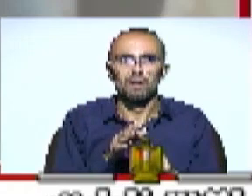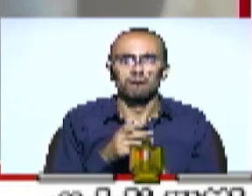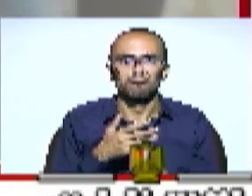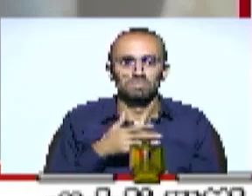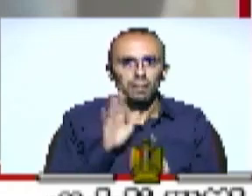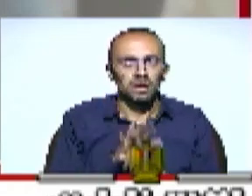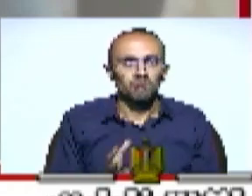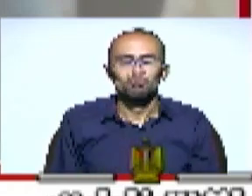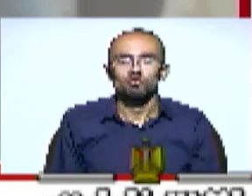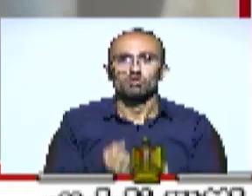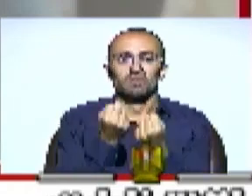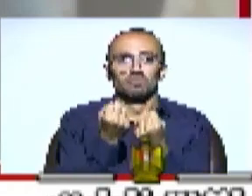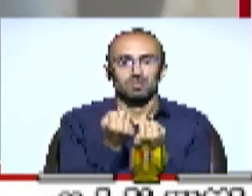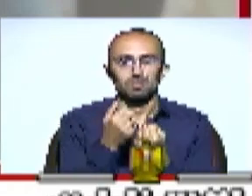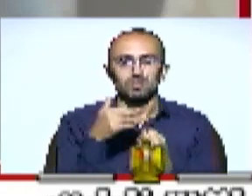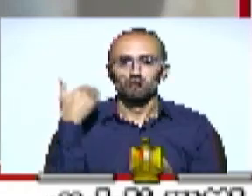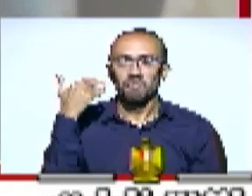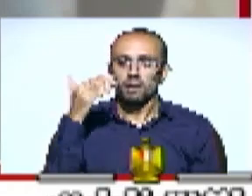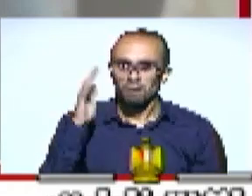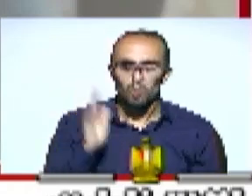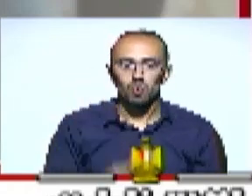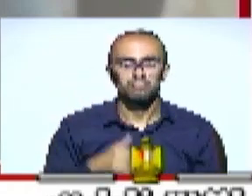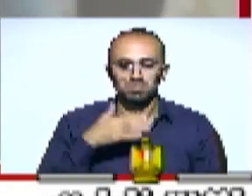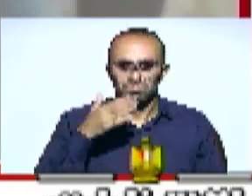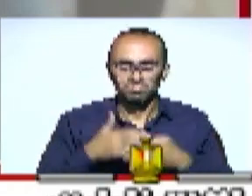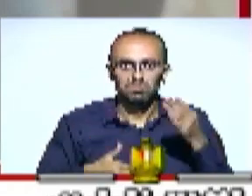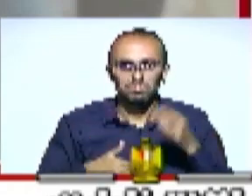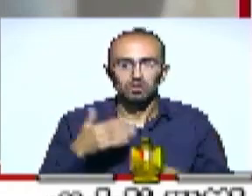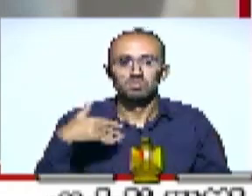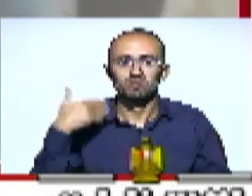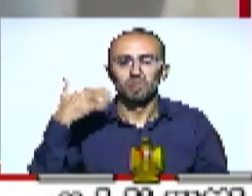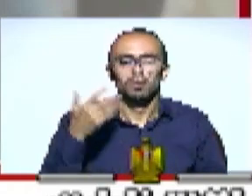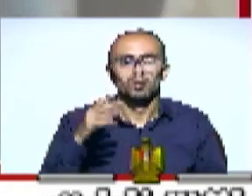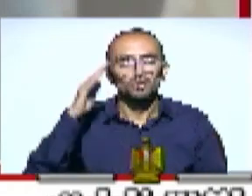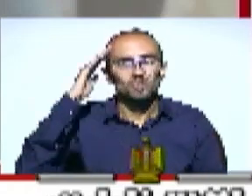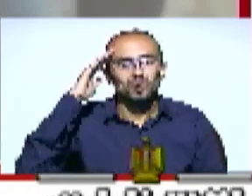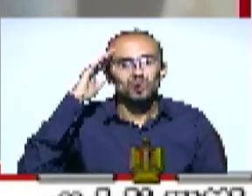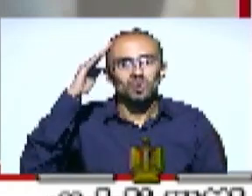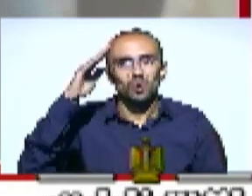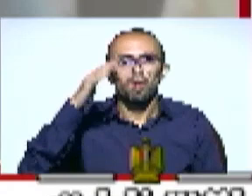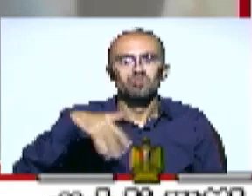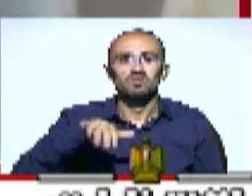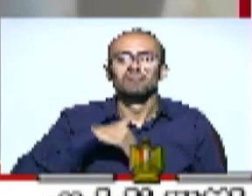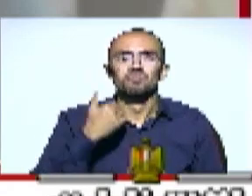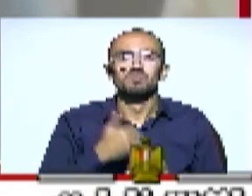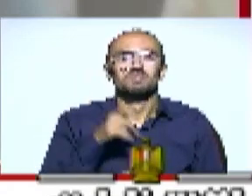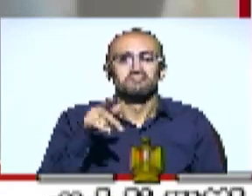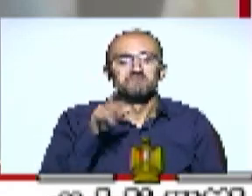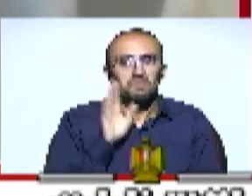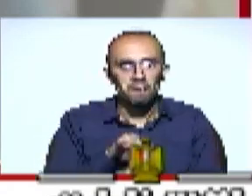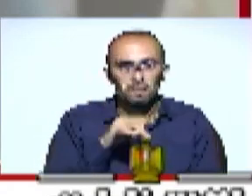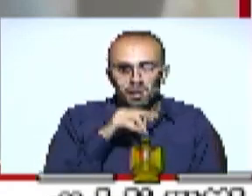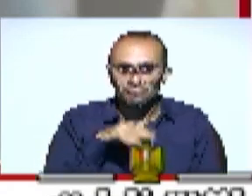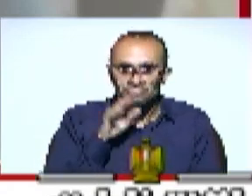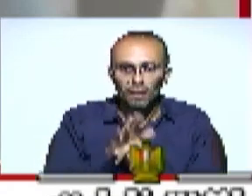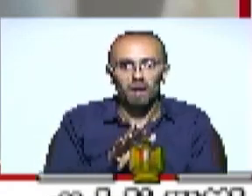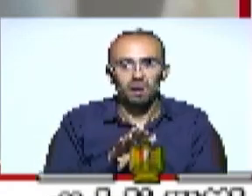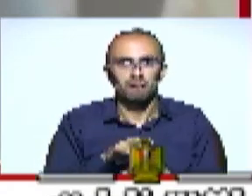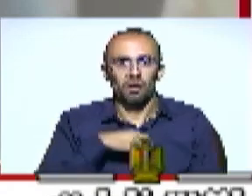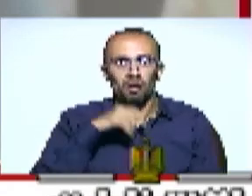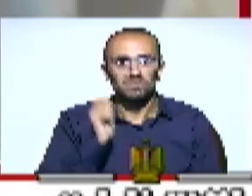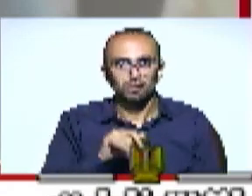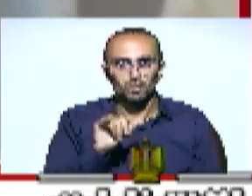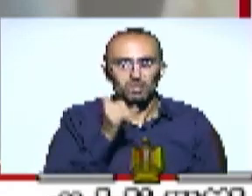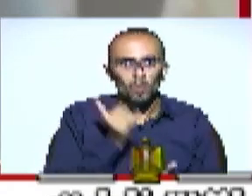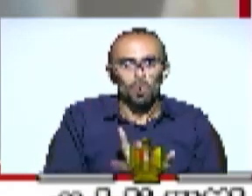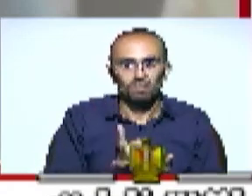ووراكي، المستقبل مش راح علينا، لا إحنا بنبني لأولادنا وللي جاي. شكرا للقاضي على هذه اللمحة الإنسانية جدا، وإن